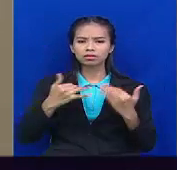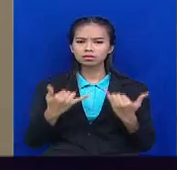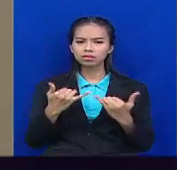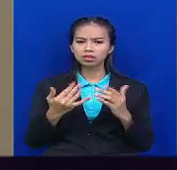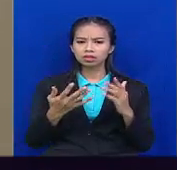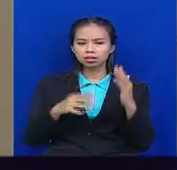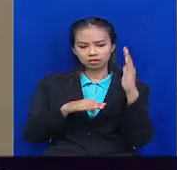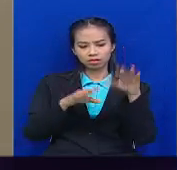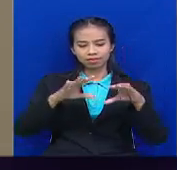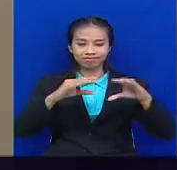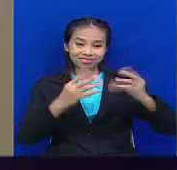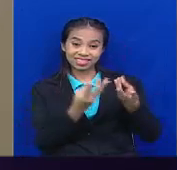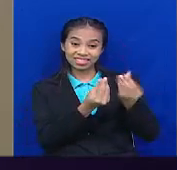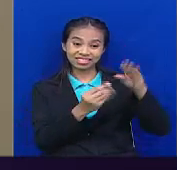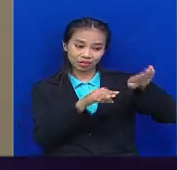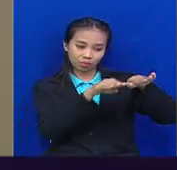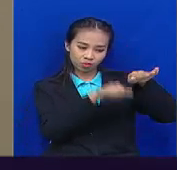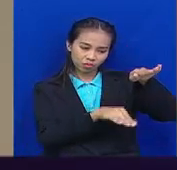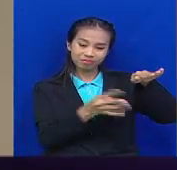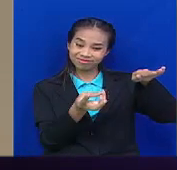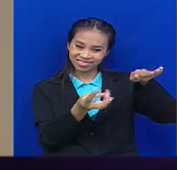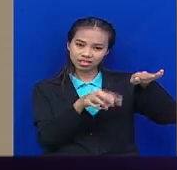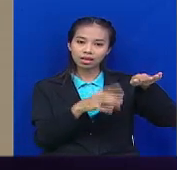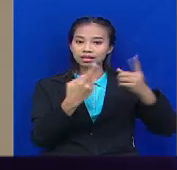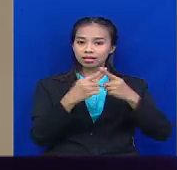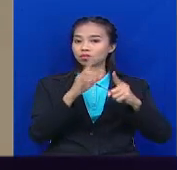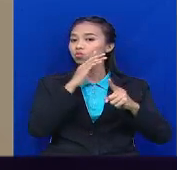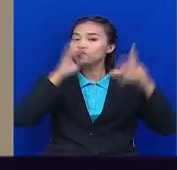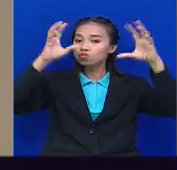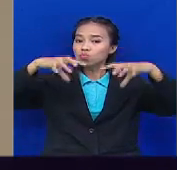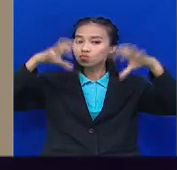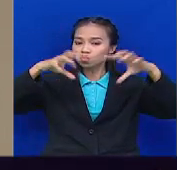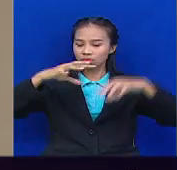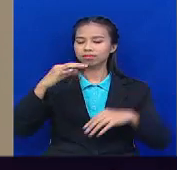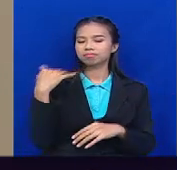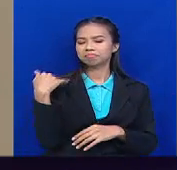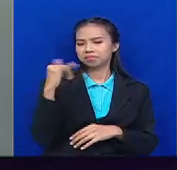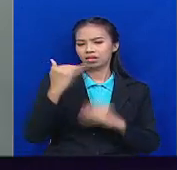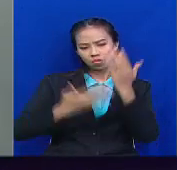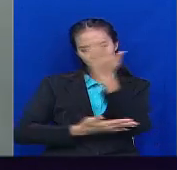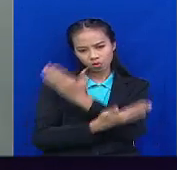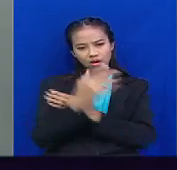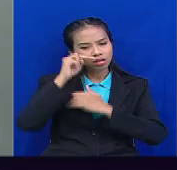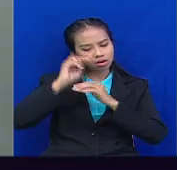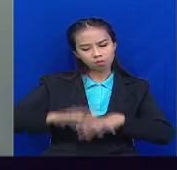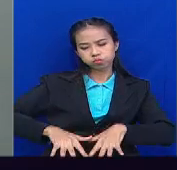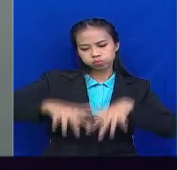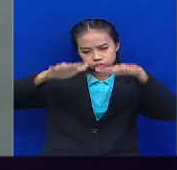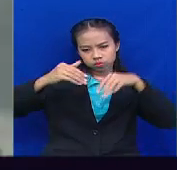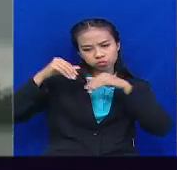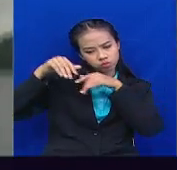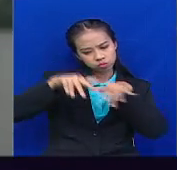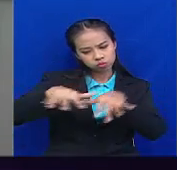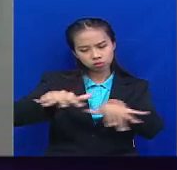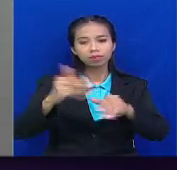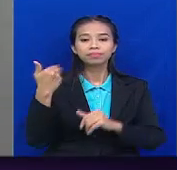ระดับตลิ่ง7เมตรแต่ถ้าฝนยังตกลงมาต่อเนื่องมีความเสี่ยงที่น้ำในลำห้วยสาขาเข้าท่วมนาข้าวในพื้นที่ต่ำ